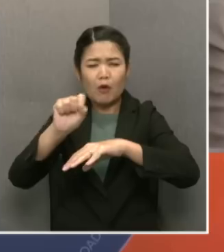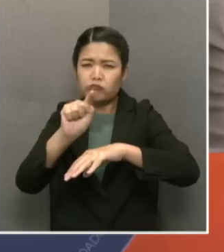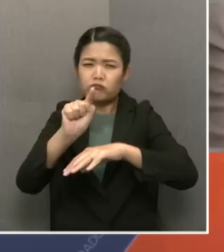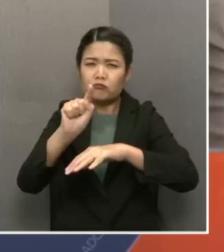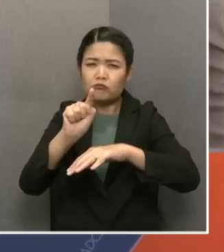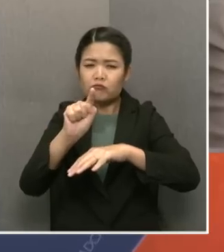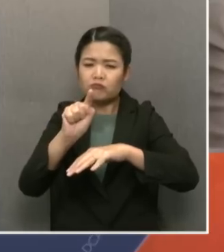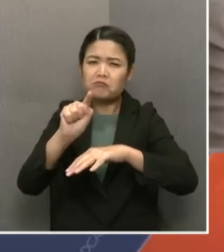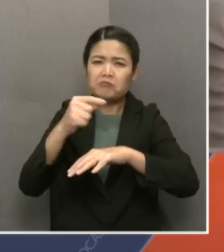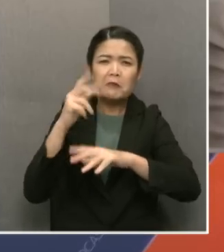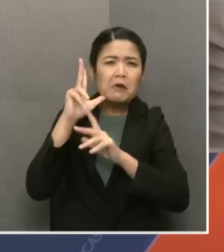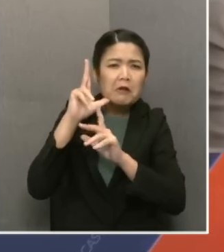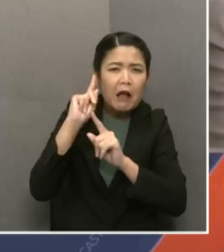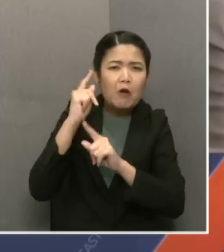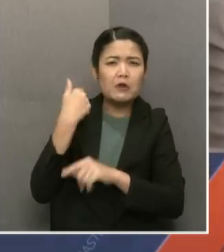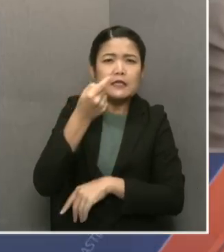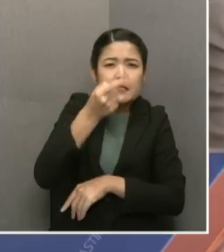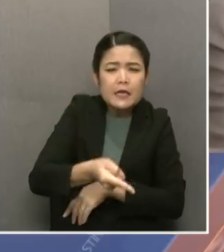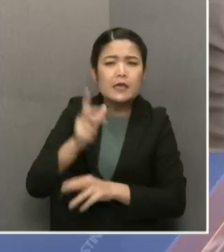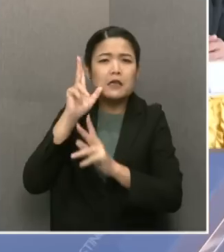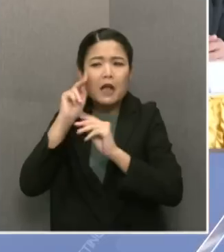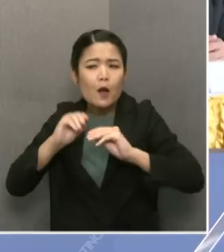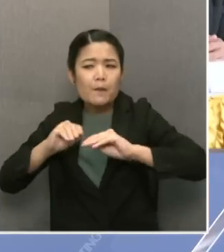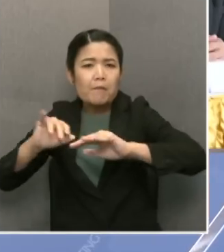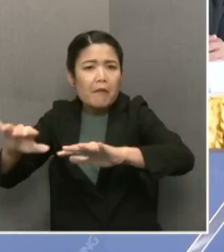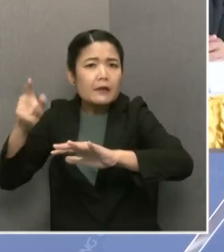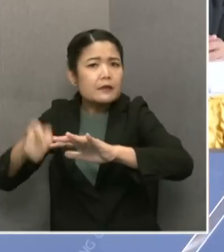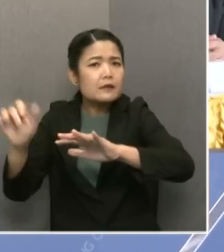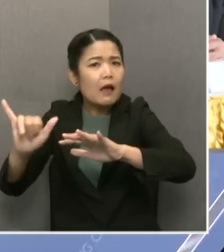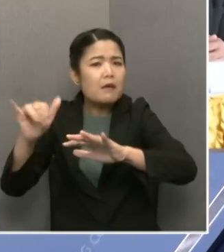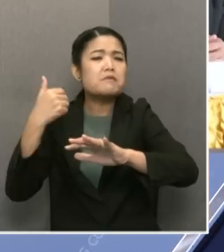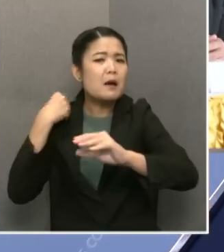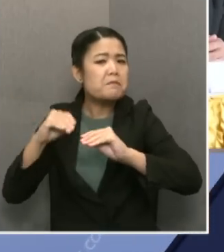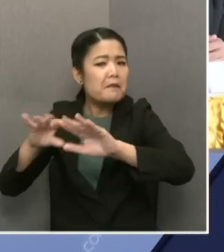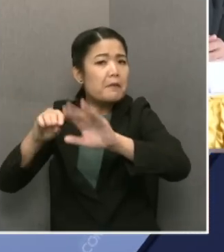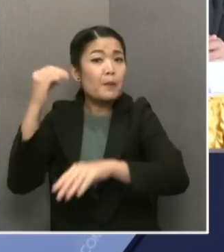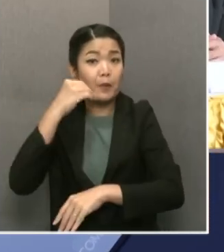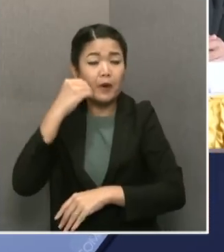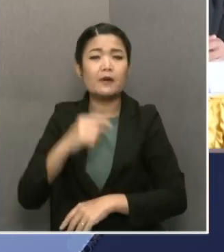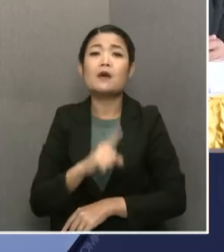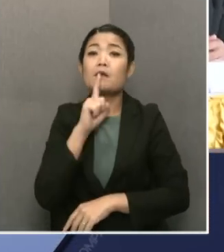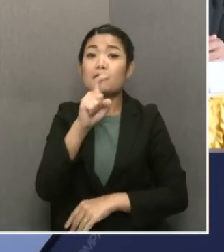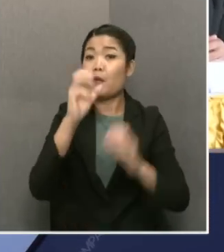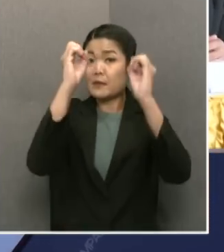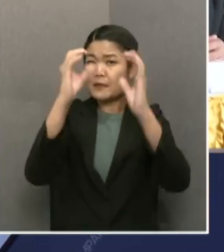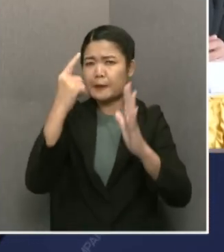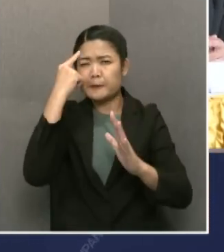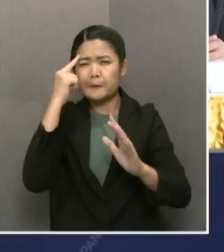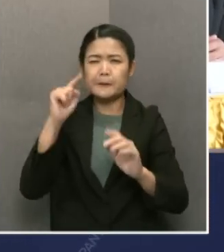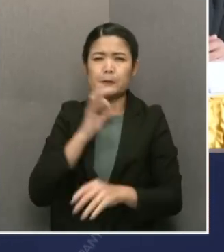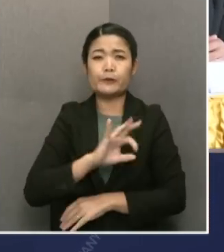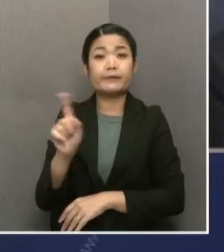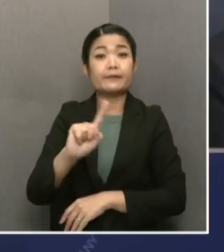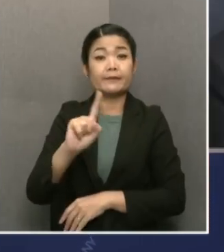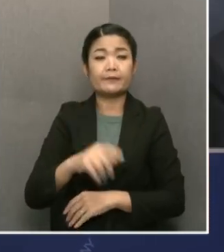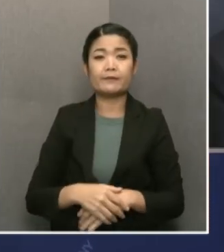ก็มีข่าวทั้งเรื่องของข่าวจริงแล้วก็ข่าวลือที่ถูกปล่อยออกมาอย่างต่อเนื่องอ่ะค่ะในมุมของอาจารย์มองสิ่งที่เกิดขึ้นอย่างไรคะคือเป็นการ